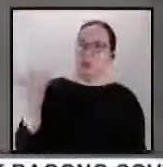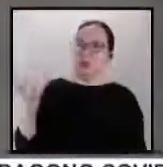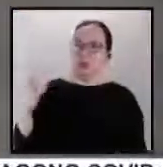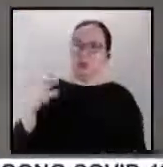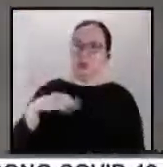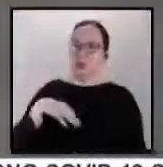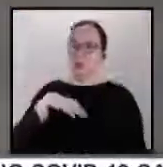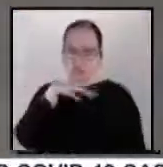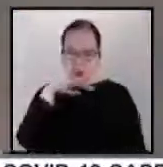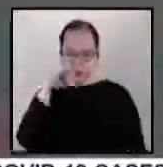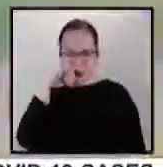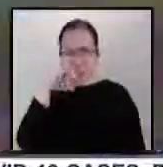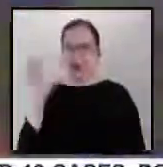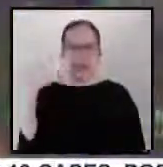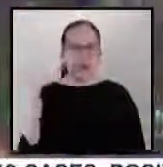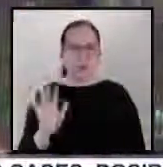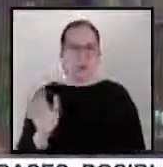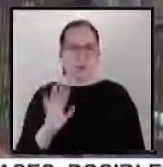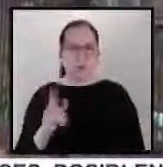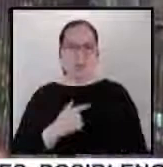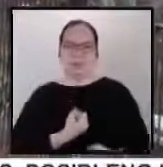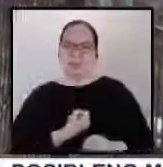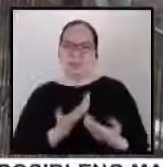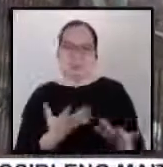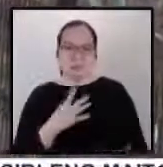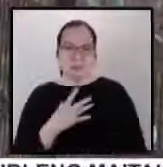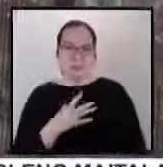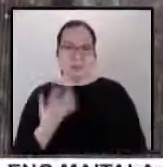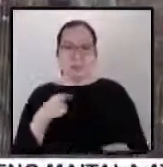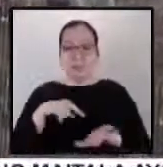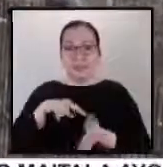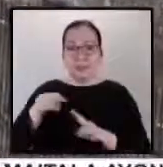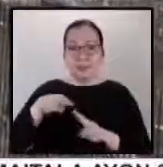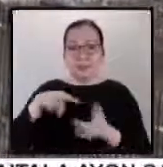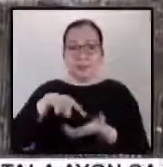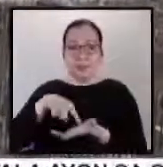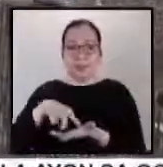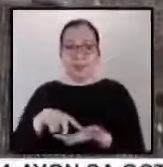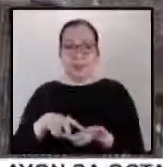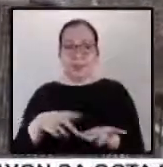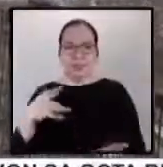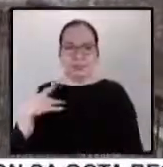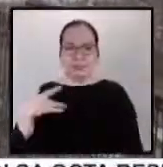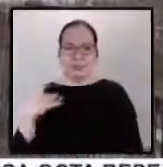sa pamamagitan ng mga damit na naglalabas ng ating pagiging fashionista.